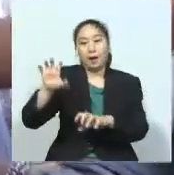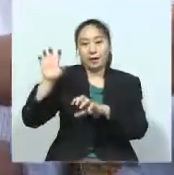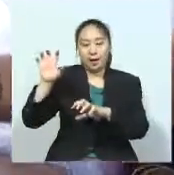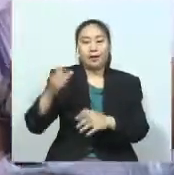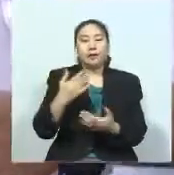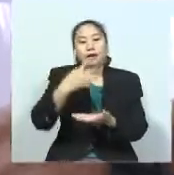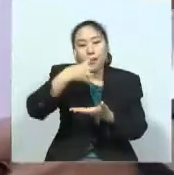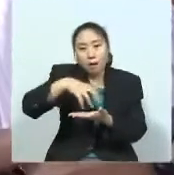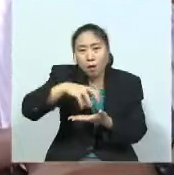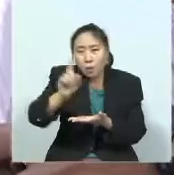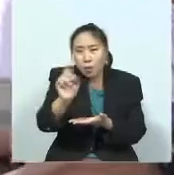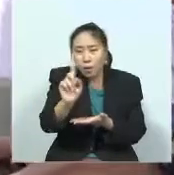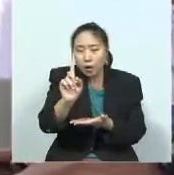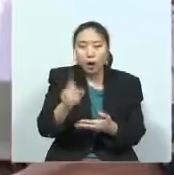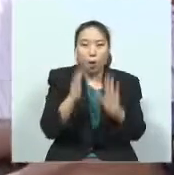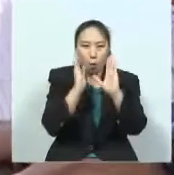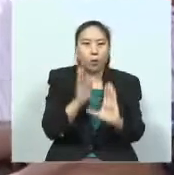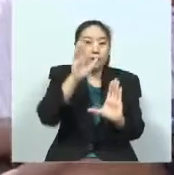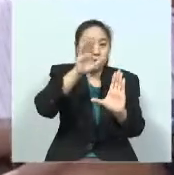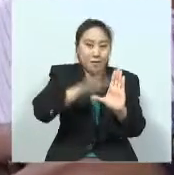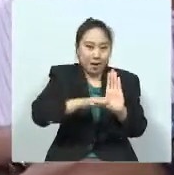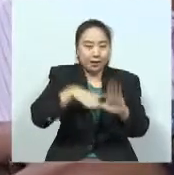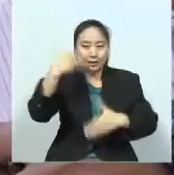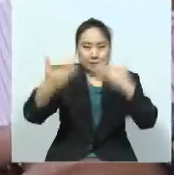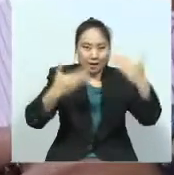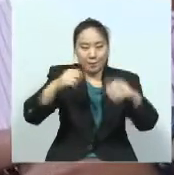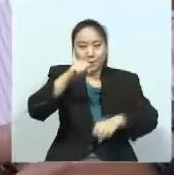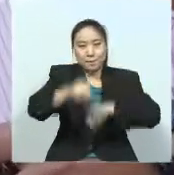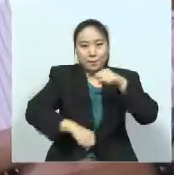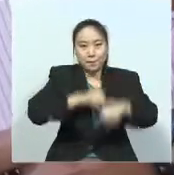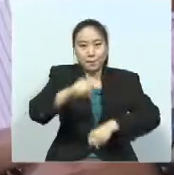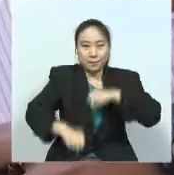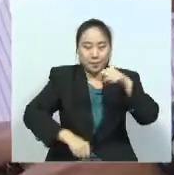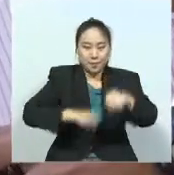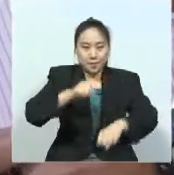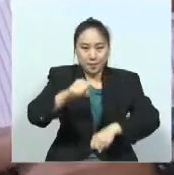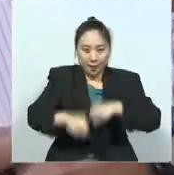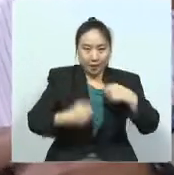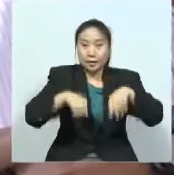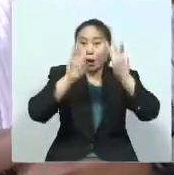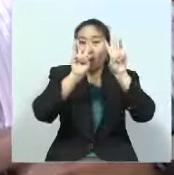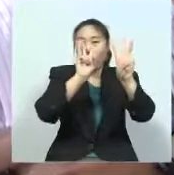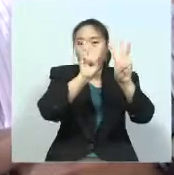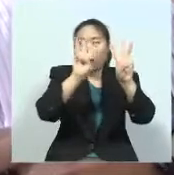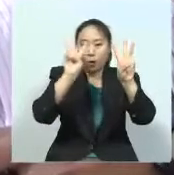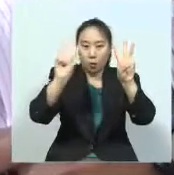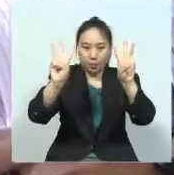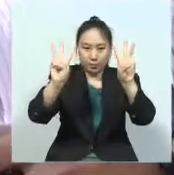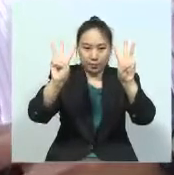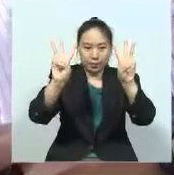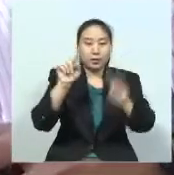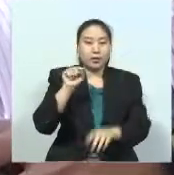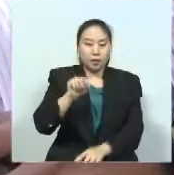หาดไทยนะคะได้บอกถึงยอดลงทะเบียนเข้าร่วมกิจกรรมปั่นจักรยานใบอุ่นไอรักผ่านทางเว็บไซต์